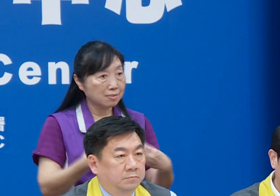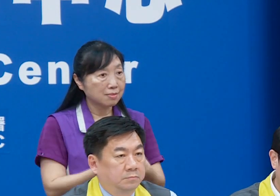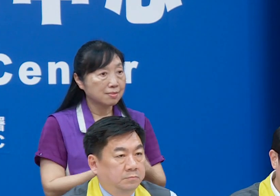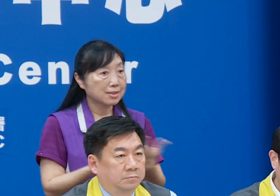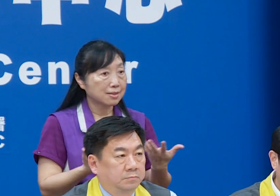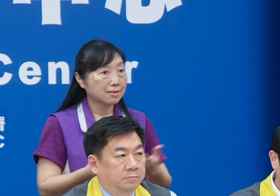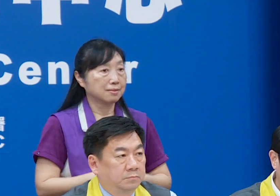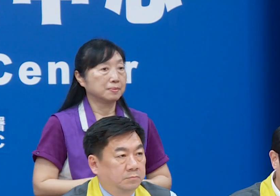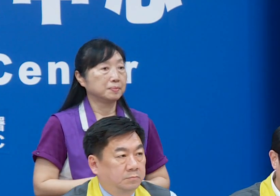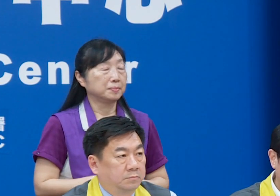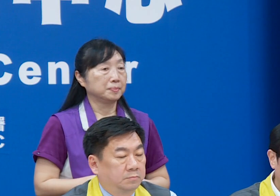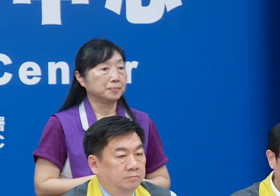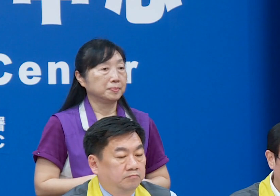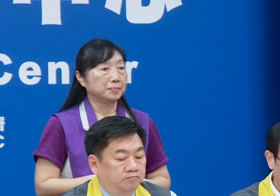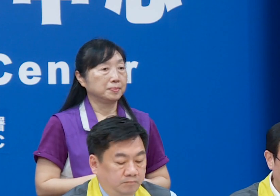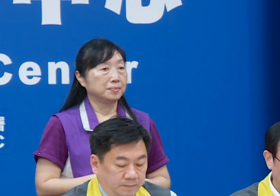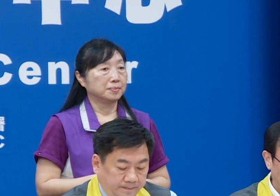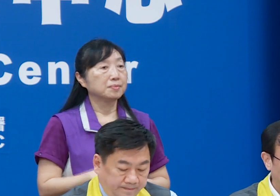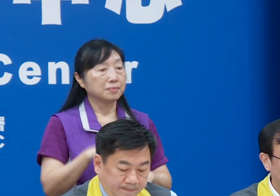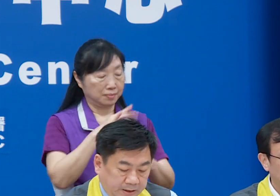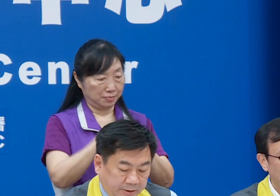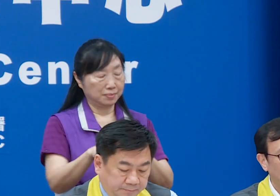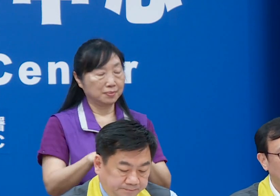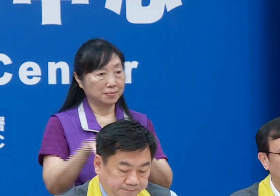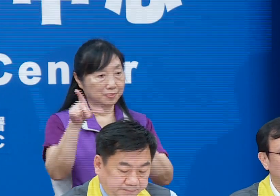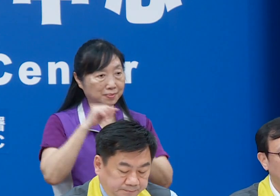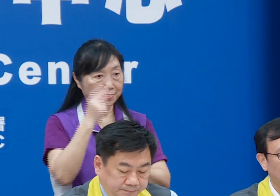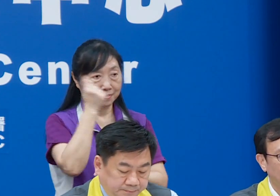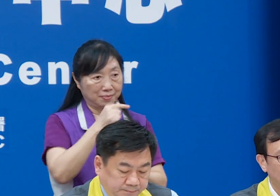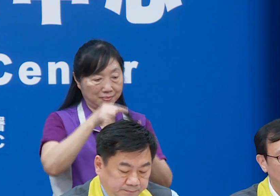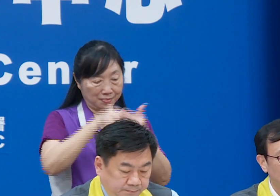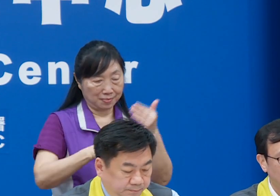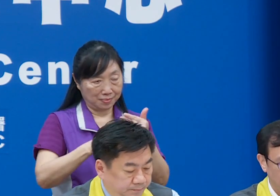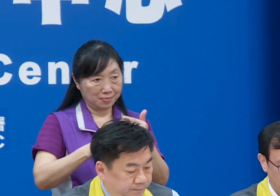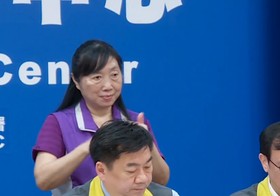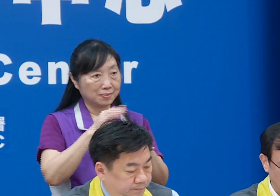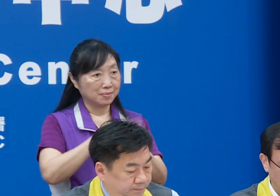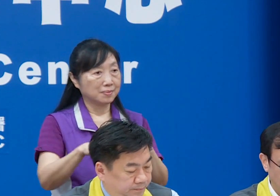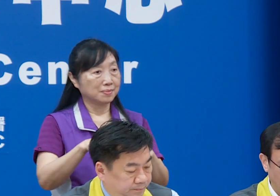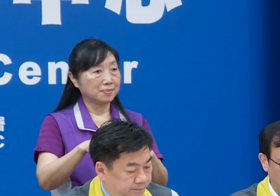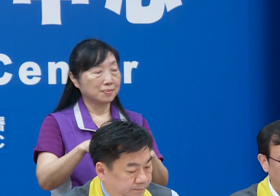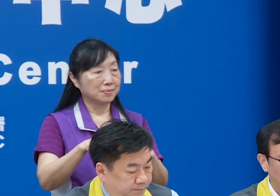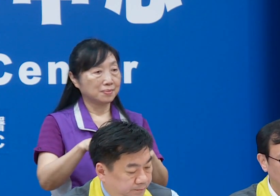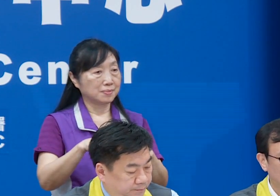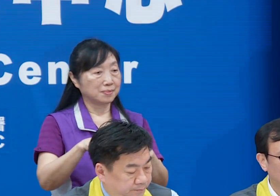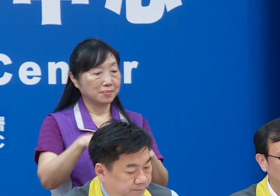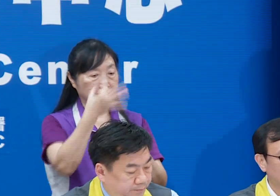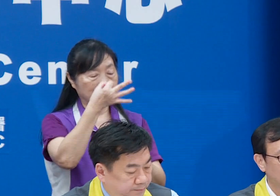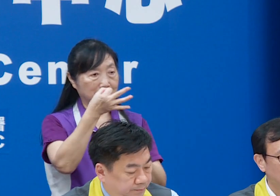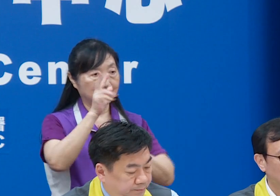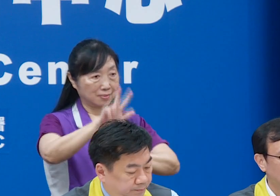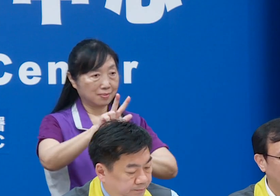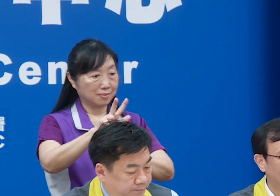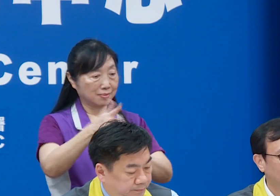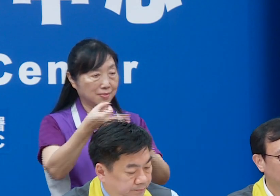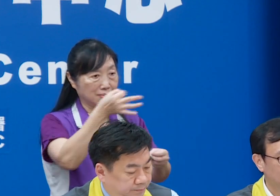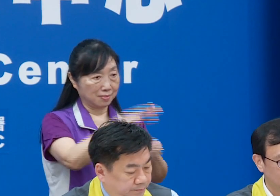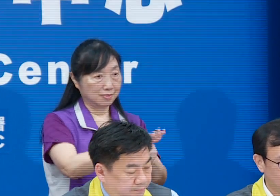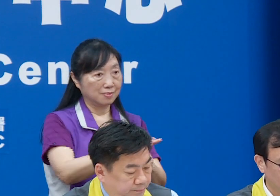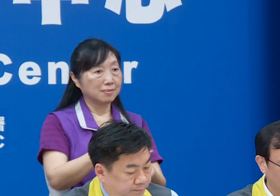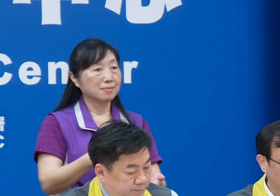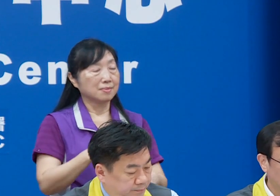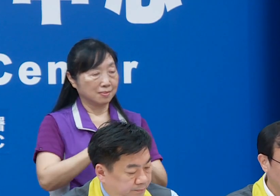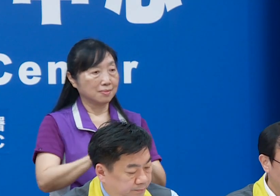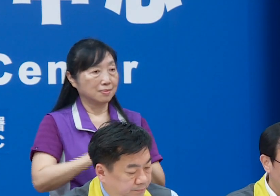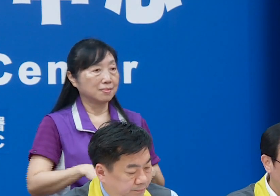我们都按照这个特别条例跟相关的规定给予那么全额的补助或者是补偿。 指挥